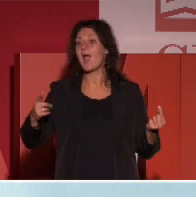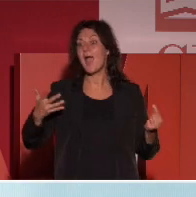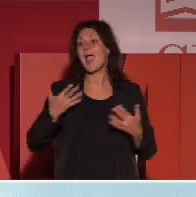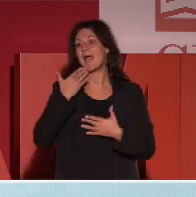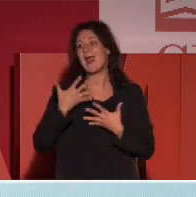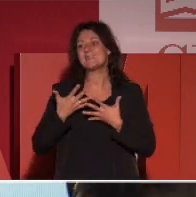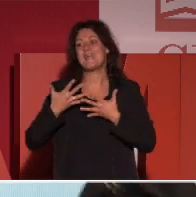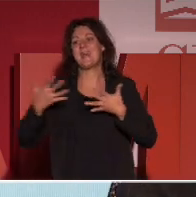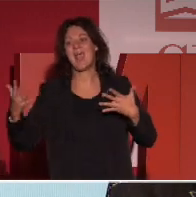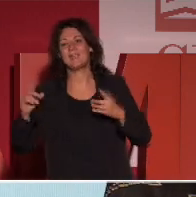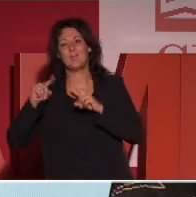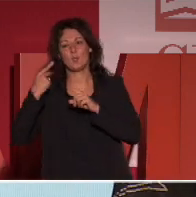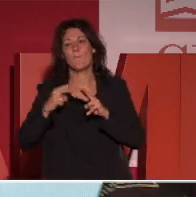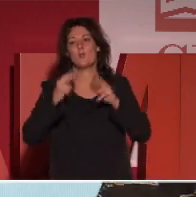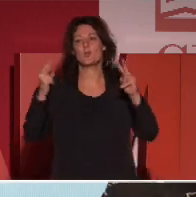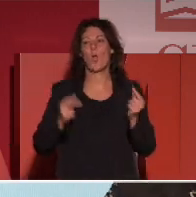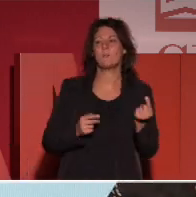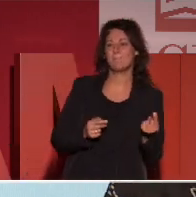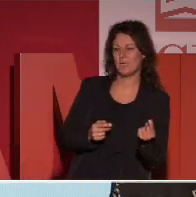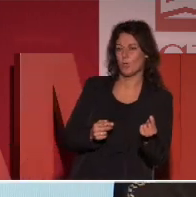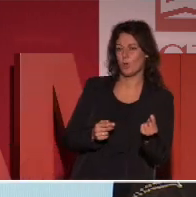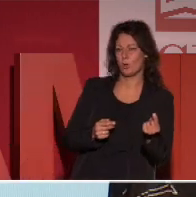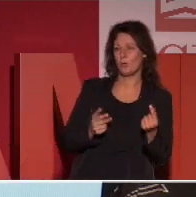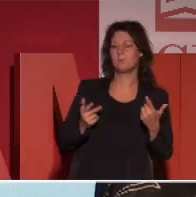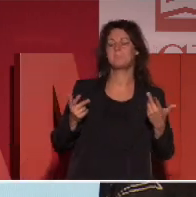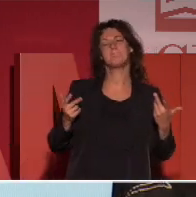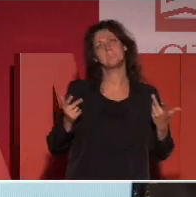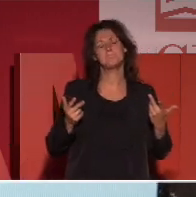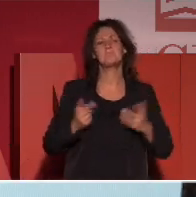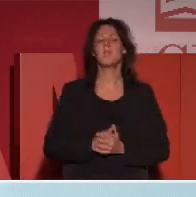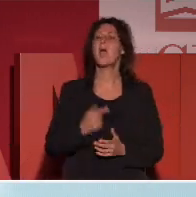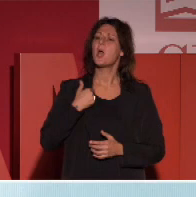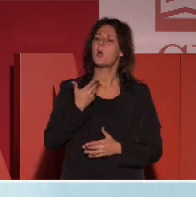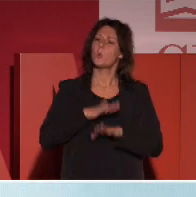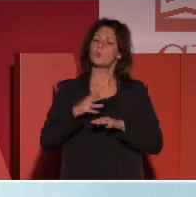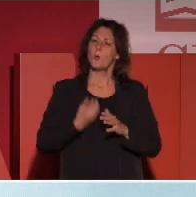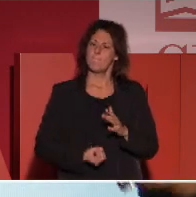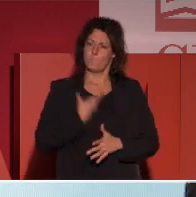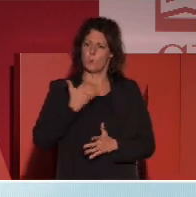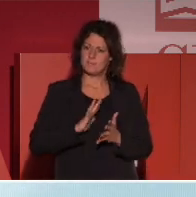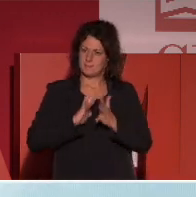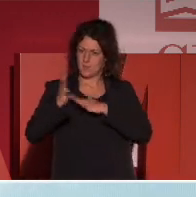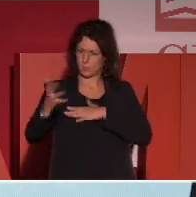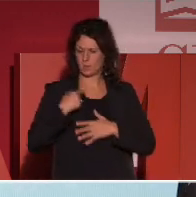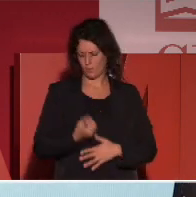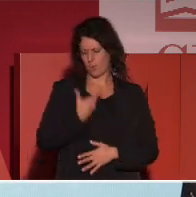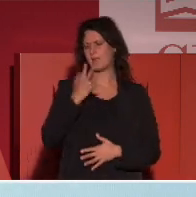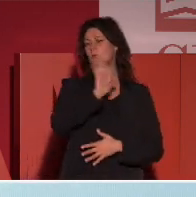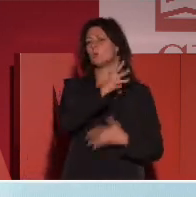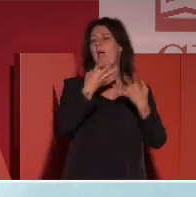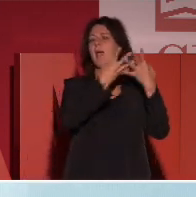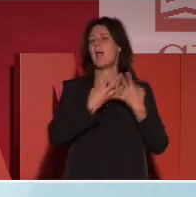mi piace pensare di usare la poesia e c'è una bellissima verso di robert frost che è un grande poeta americano